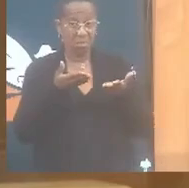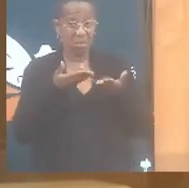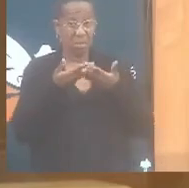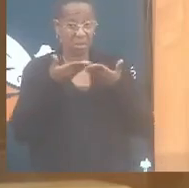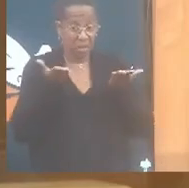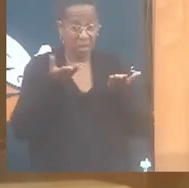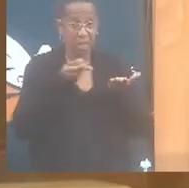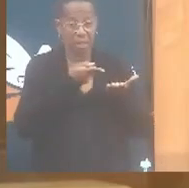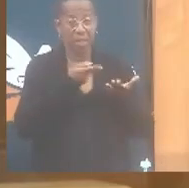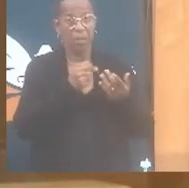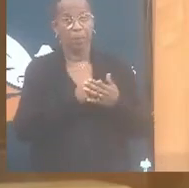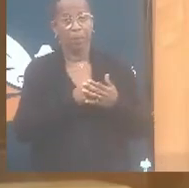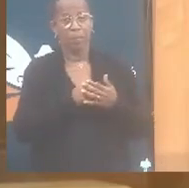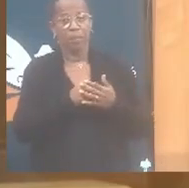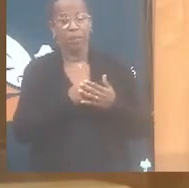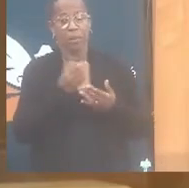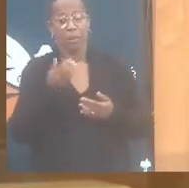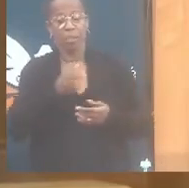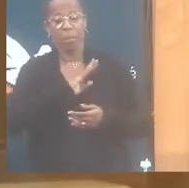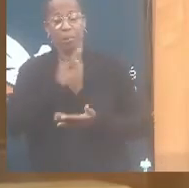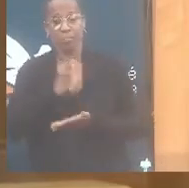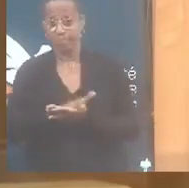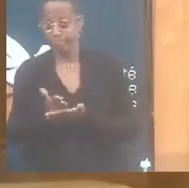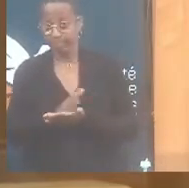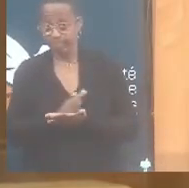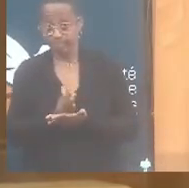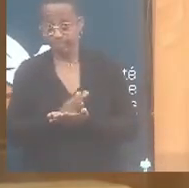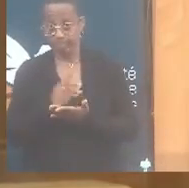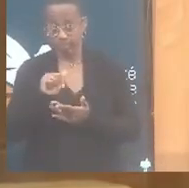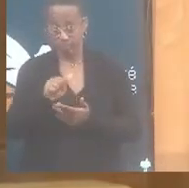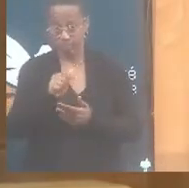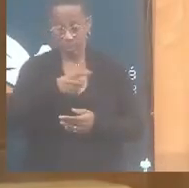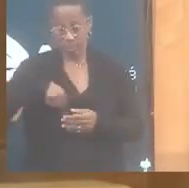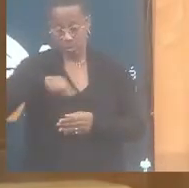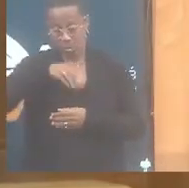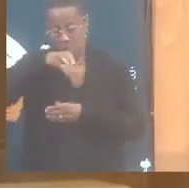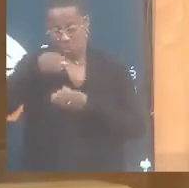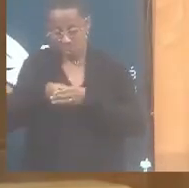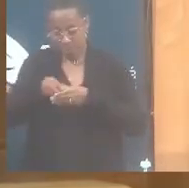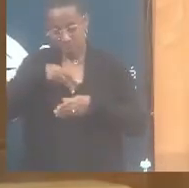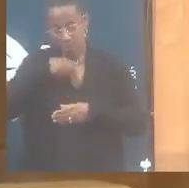Et bien dans ce doute, au niveau de notre groupe, nous avons décidé que nous